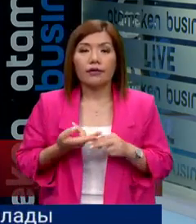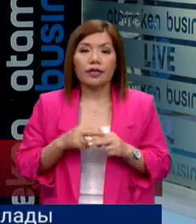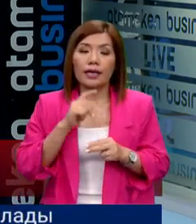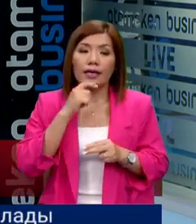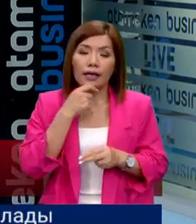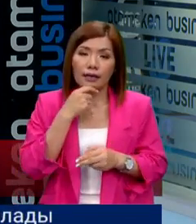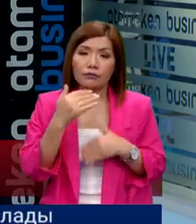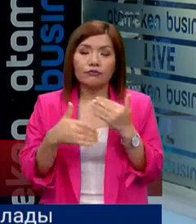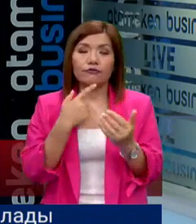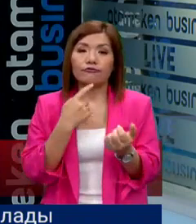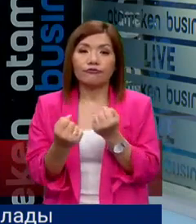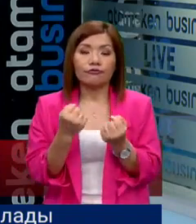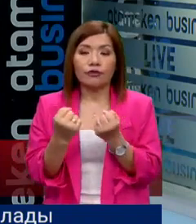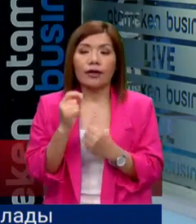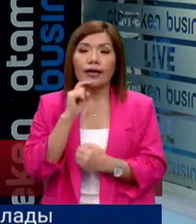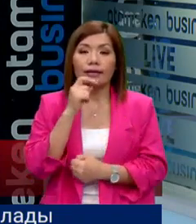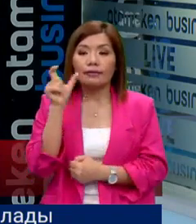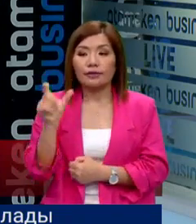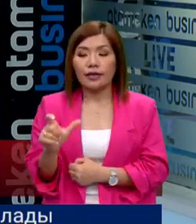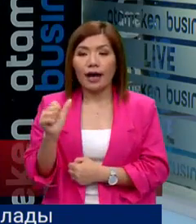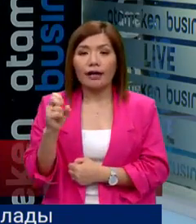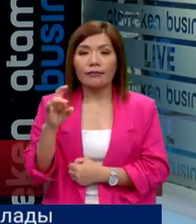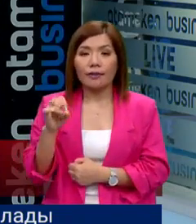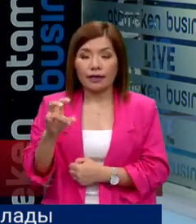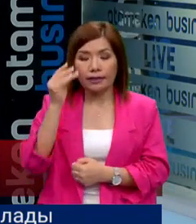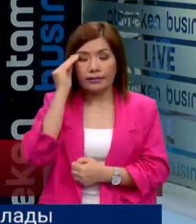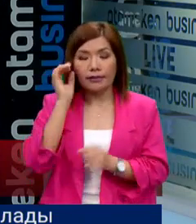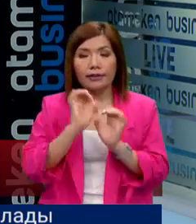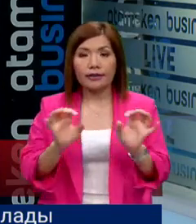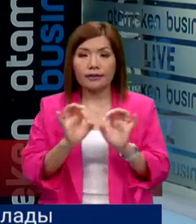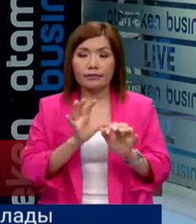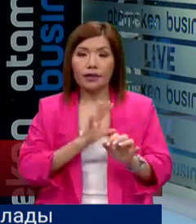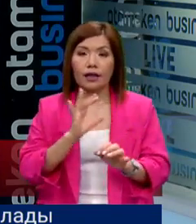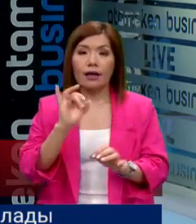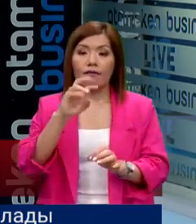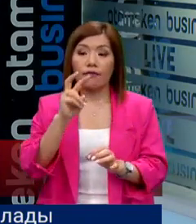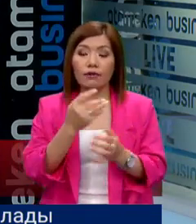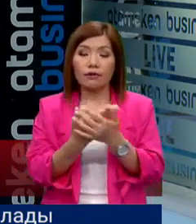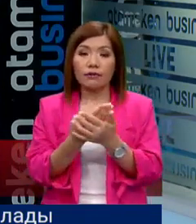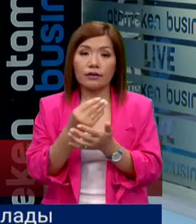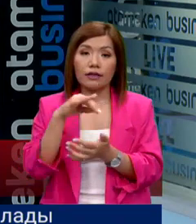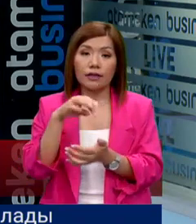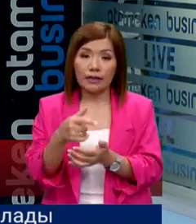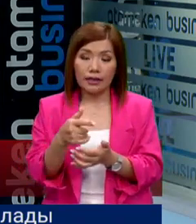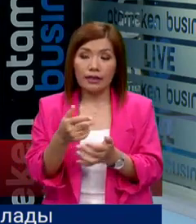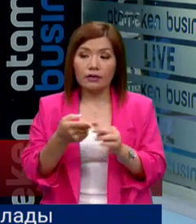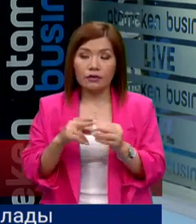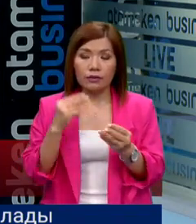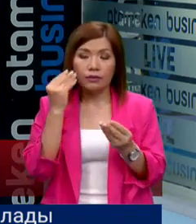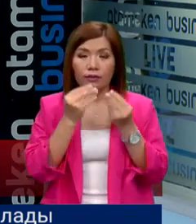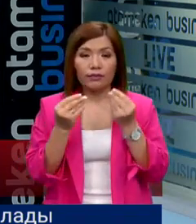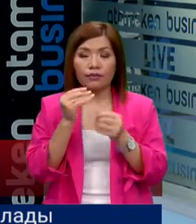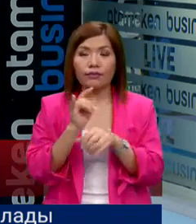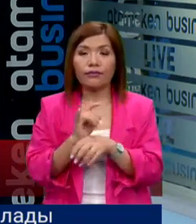экономикамызды да күшейтеді. Мұндай пікірді экономист Арман Байғанов айтып отыр. Оның сөзінше валютаның жаңа түрі көлеңкелі ақша айналымын азайтып, салық